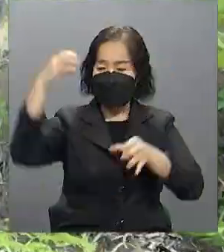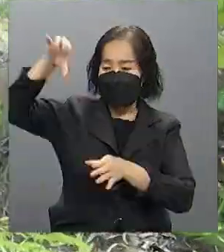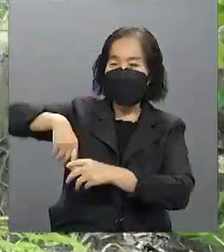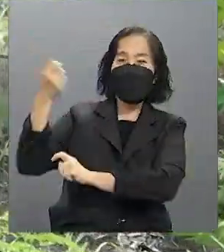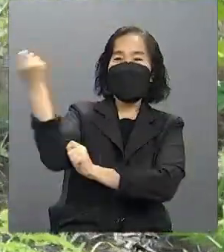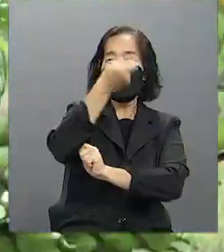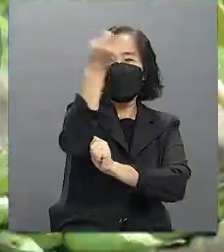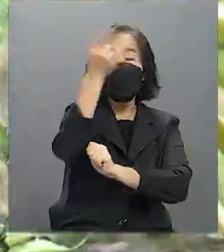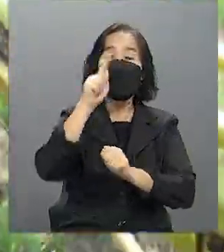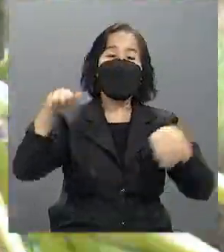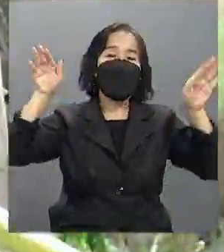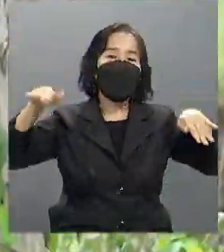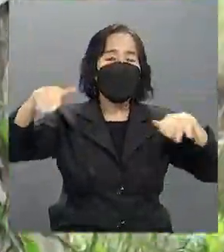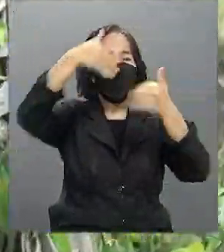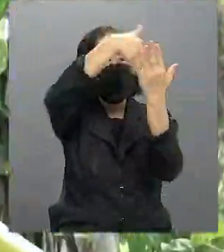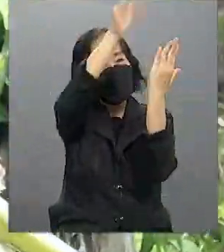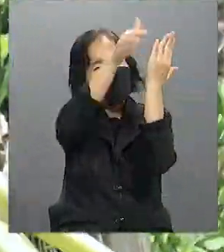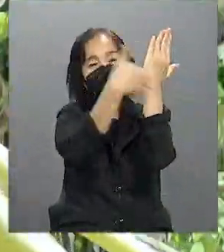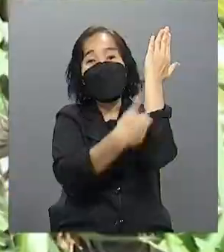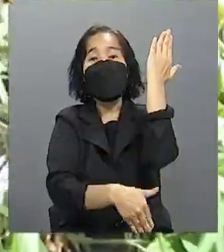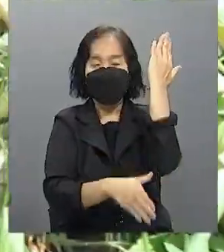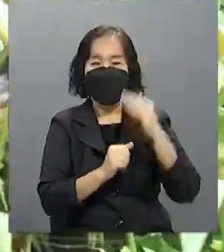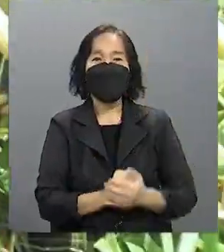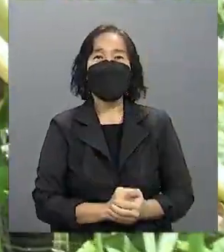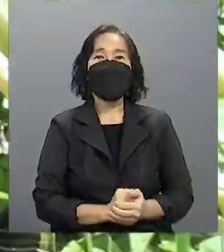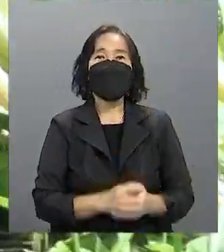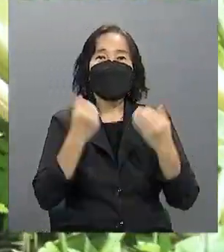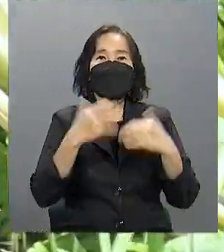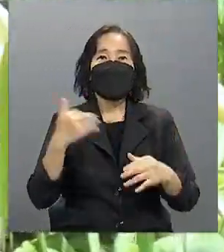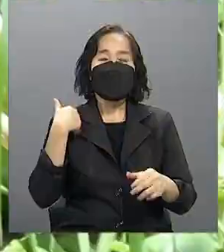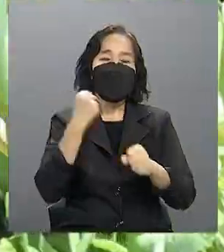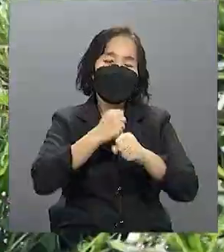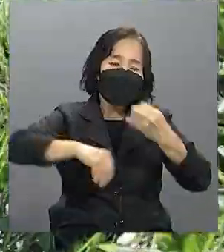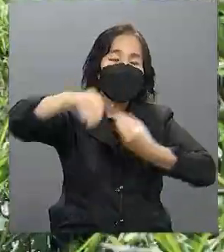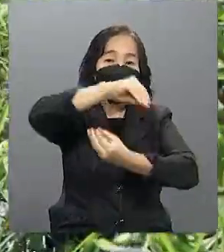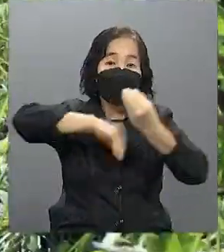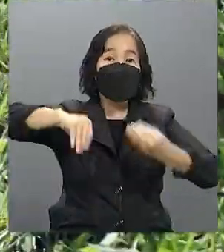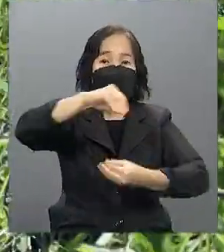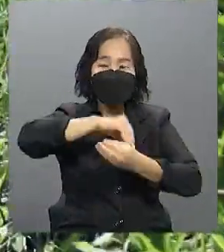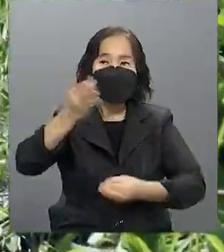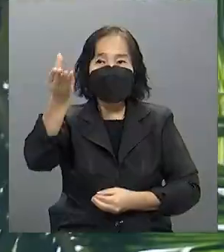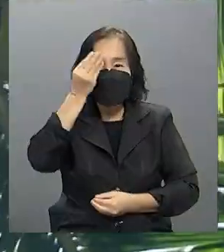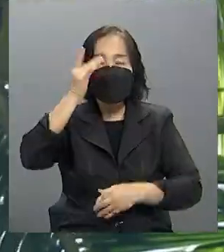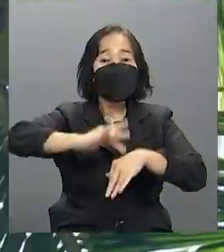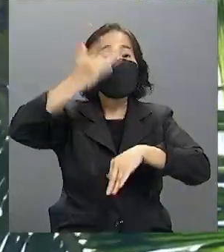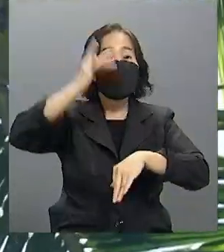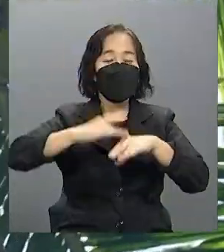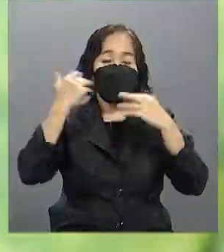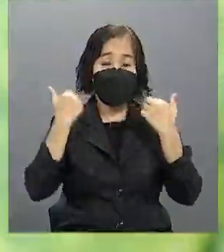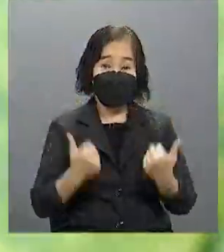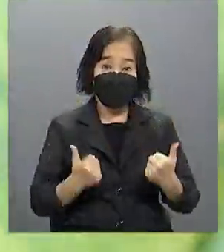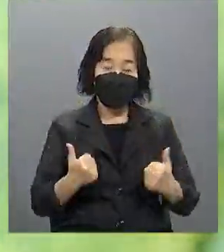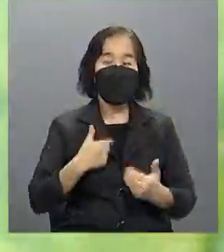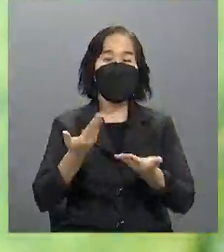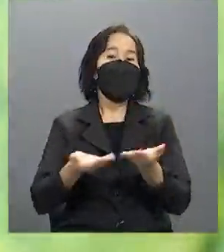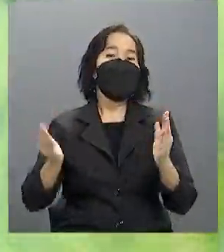จากการนําหลักปรัชญาของเศรษฐกิจพอเพียงมาประยุกต์ใช้ทำให้ทุกวันนี้ลุงบุญแทนและครอบครัวดำร